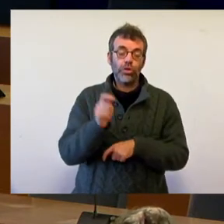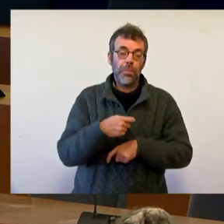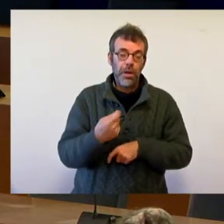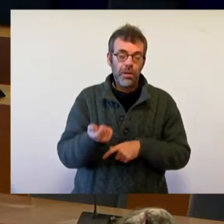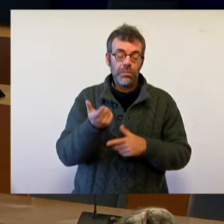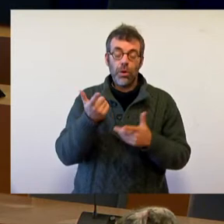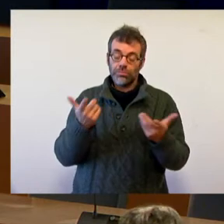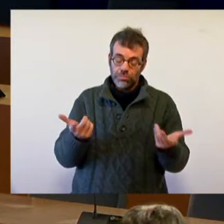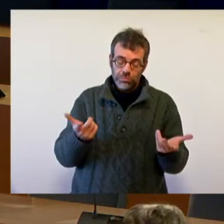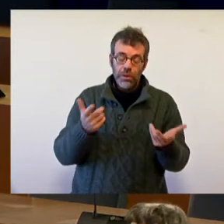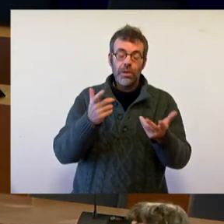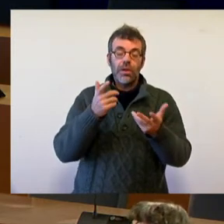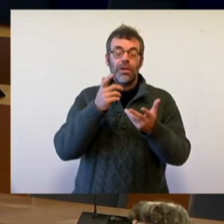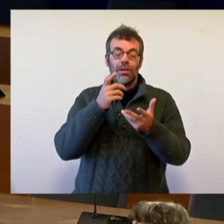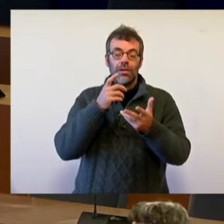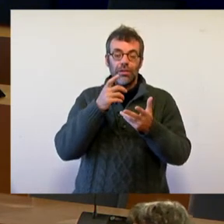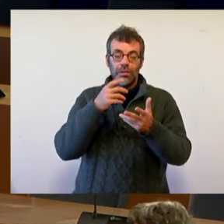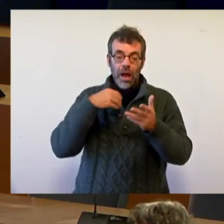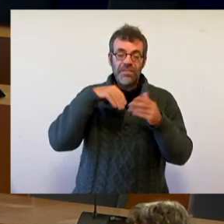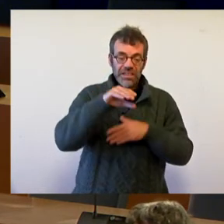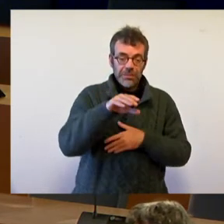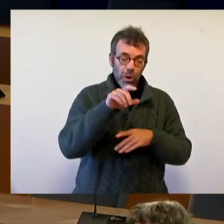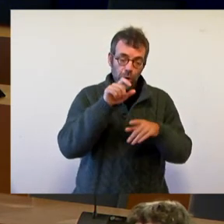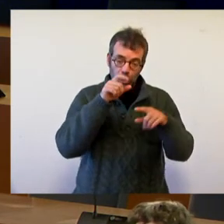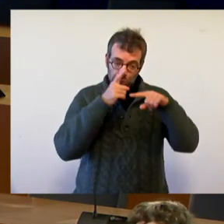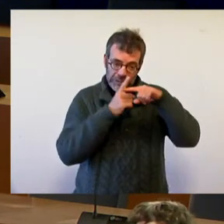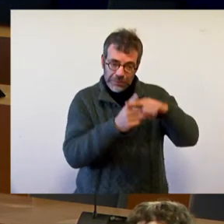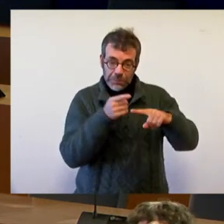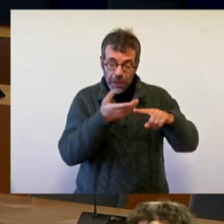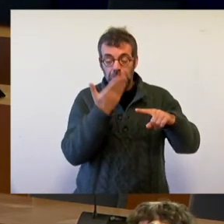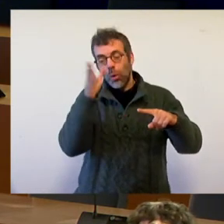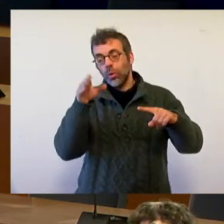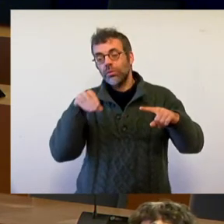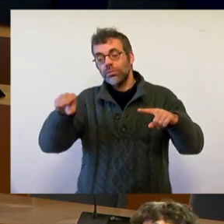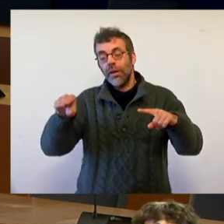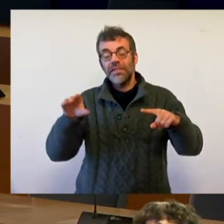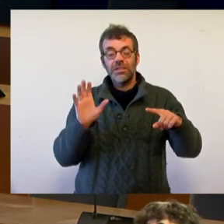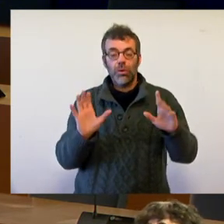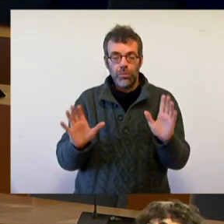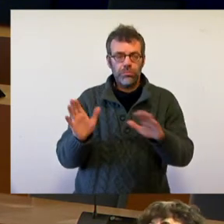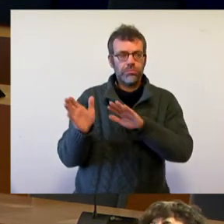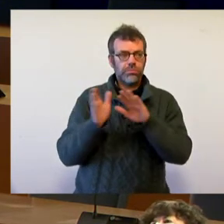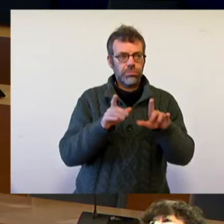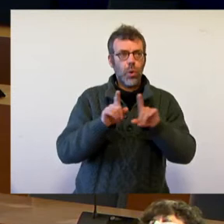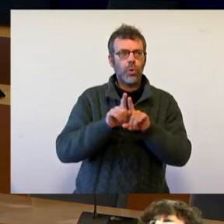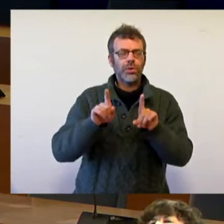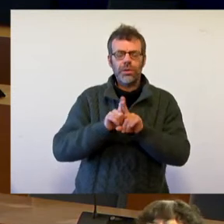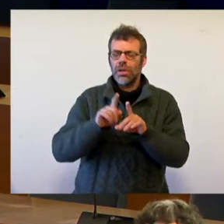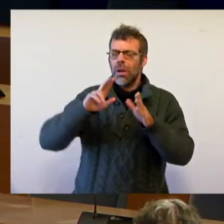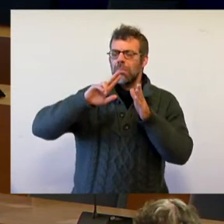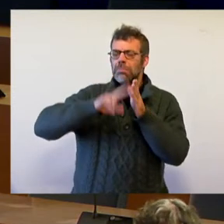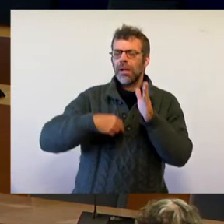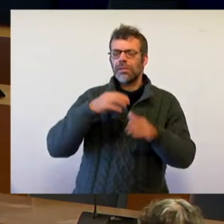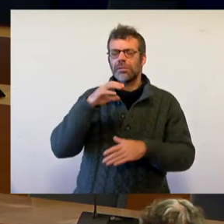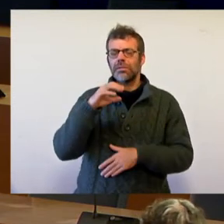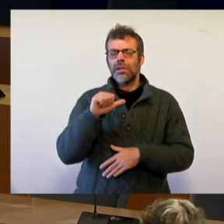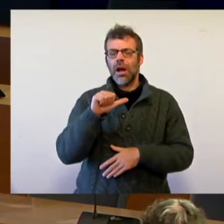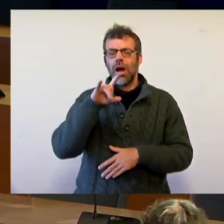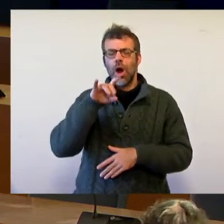dispositif Macron, dit pacte de Cahors, où l'évolution des dépenses de fonctionnement était limitée